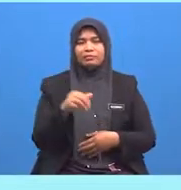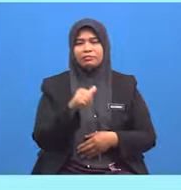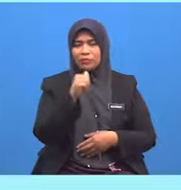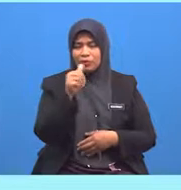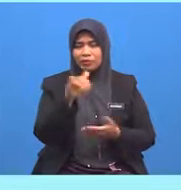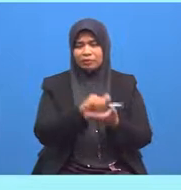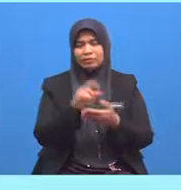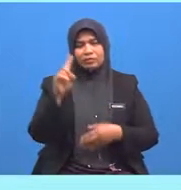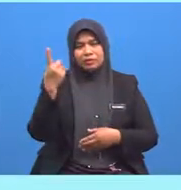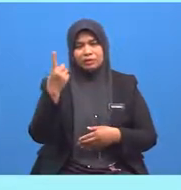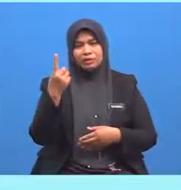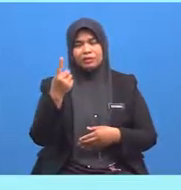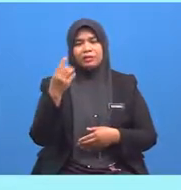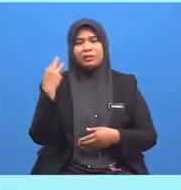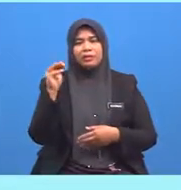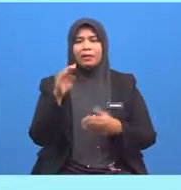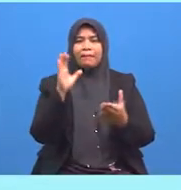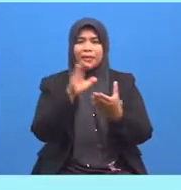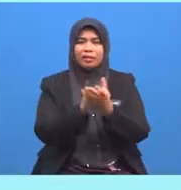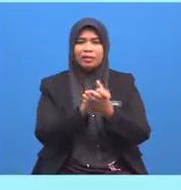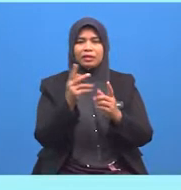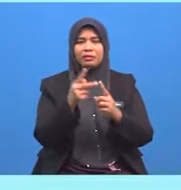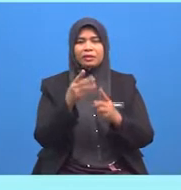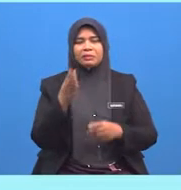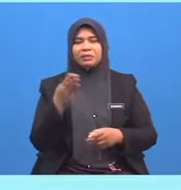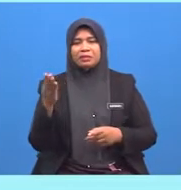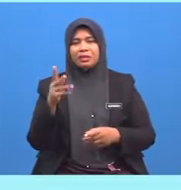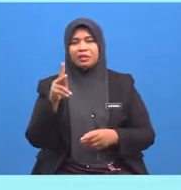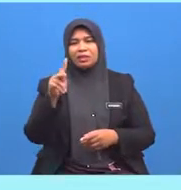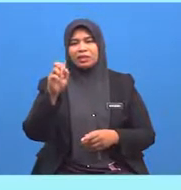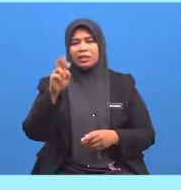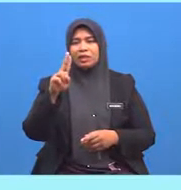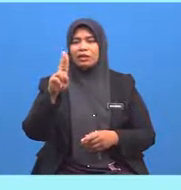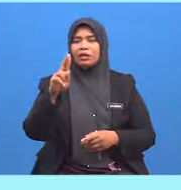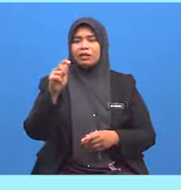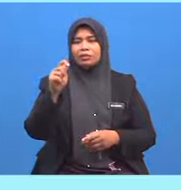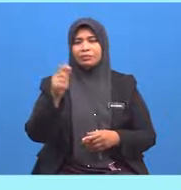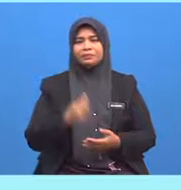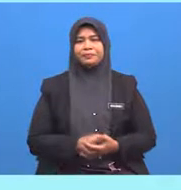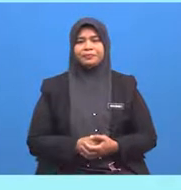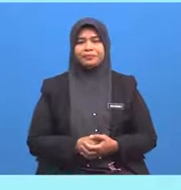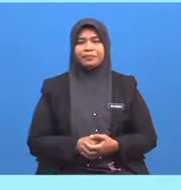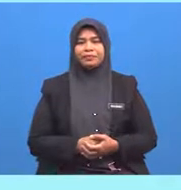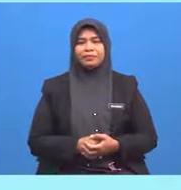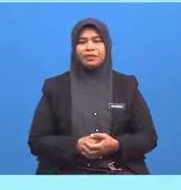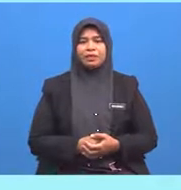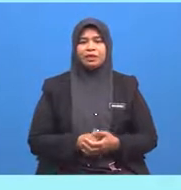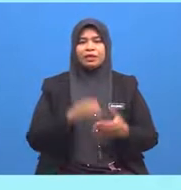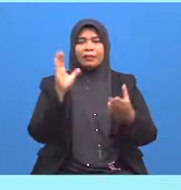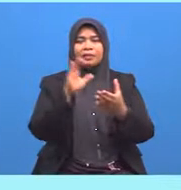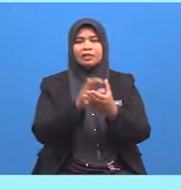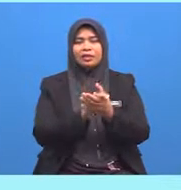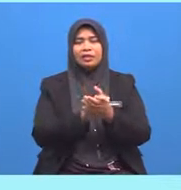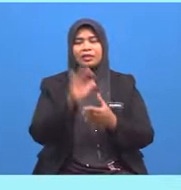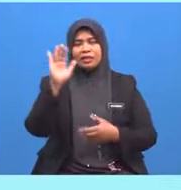saja mereka juga percaya kepada pengaruh kurafat pernah dengar tentang rafat Ia adalah kepercayaan